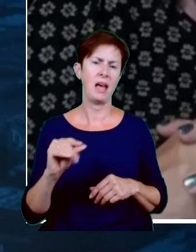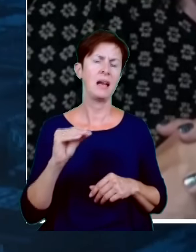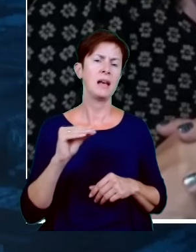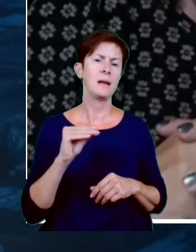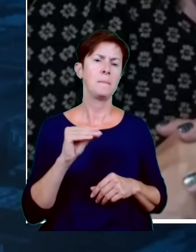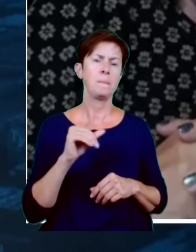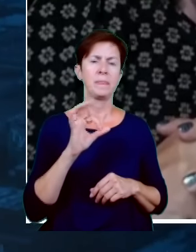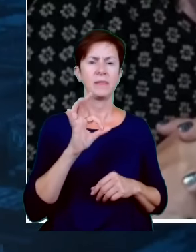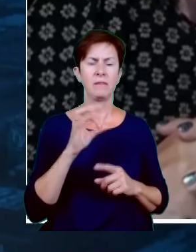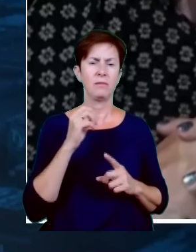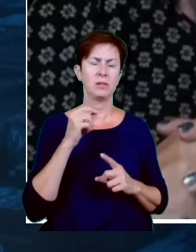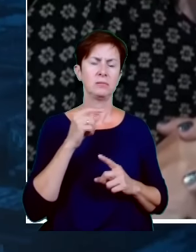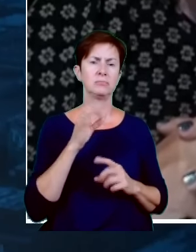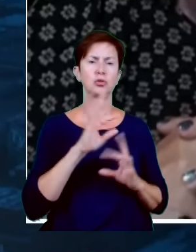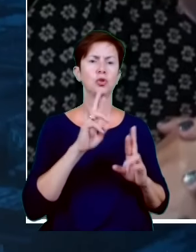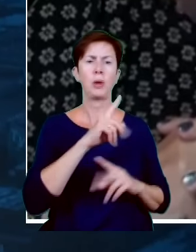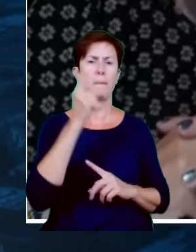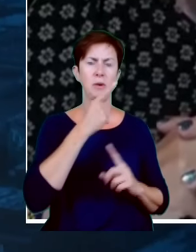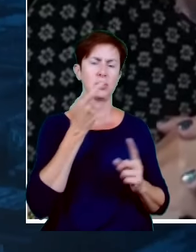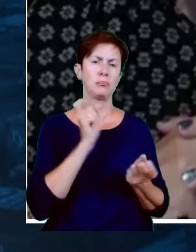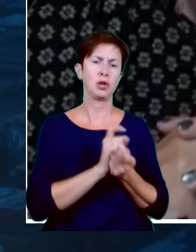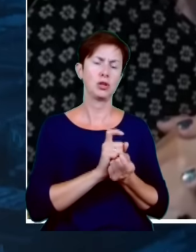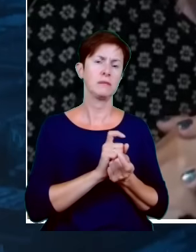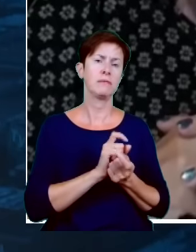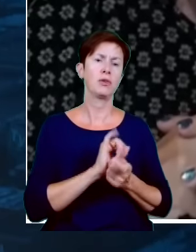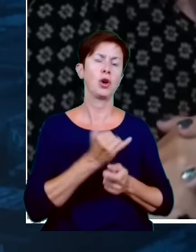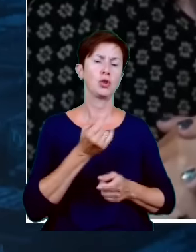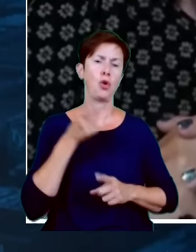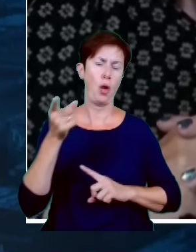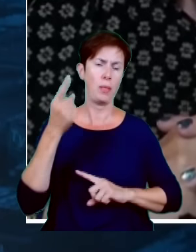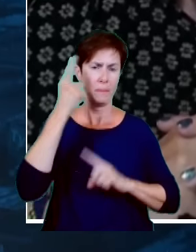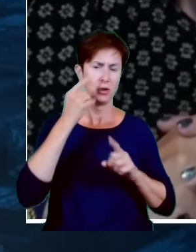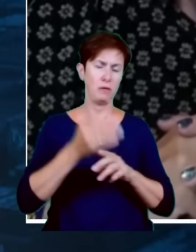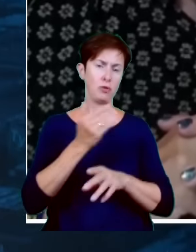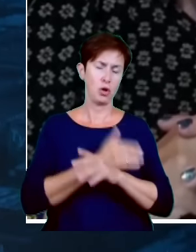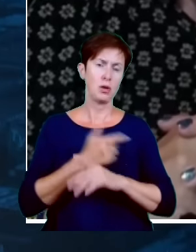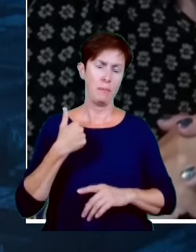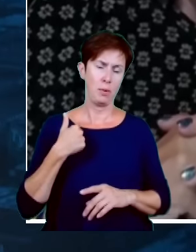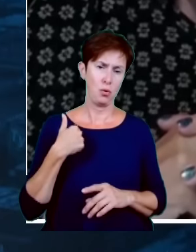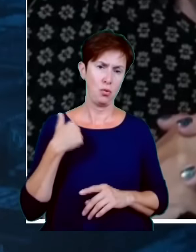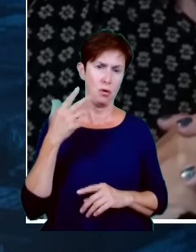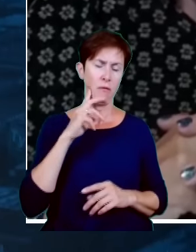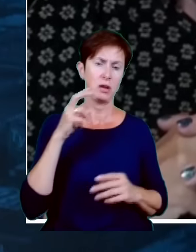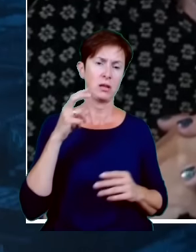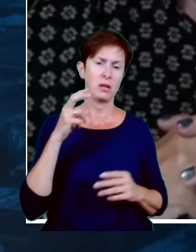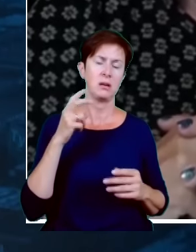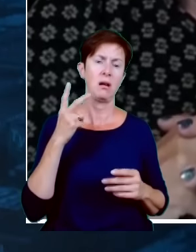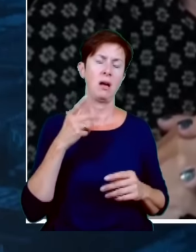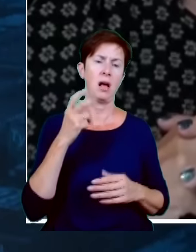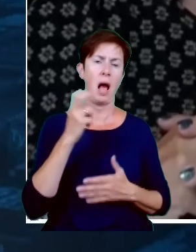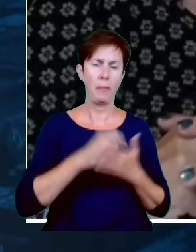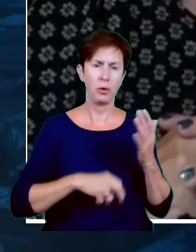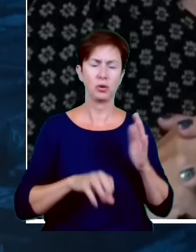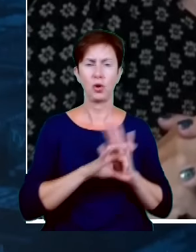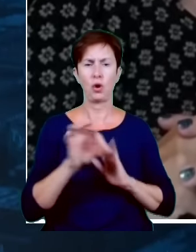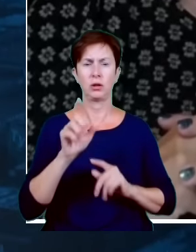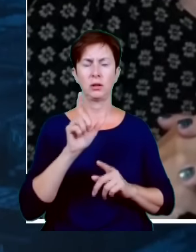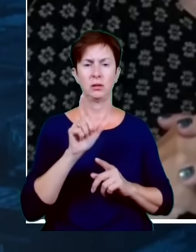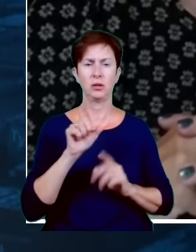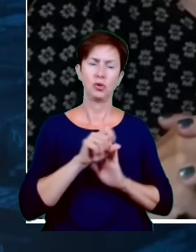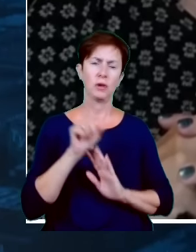będą przeciwni jego linii którą on zaprezentował wcześniej właśnie legalną aborcję do 12 tygodnia i tak dalej I